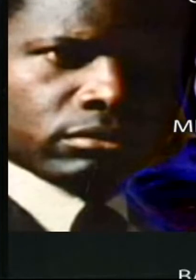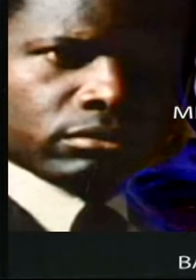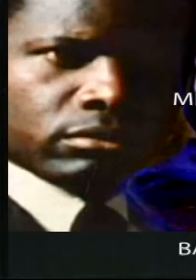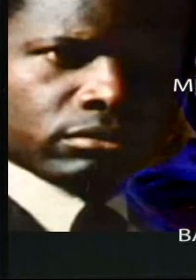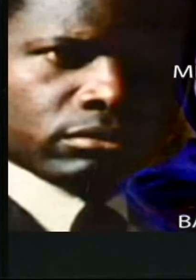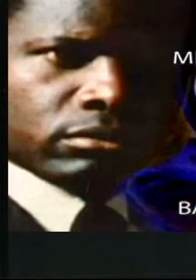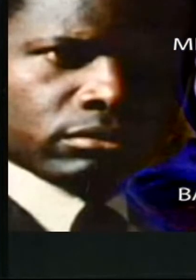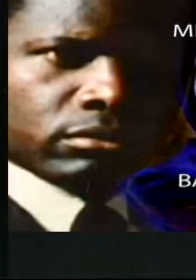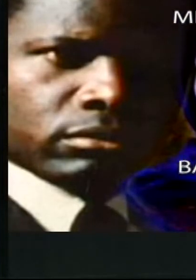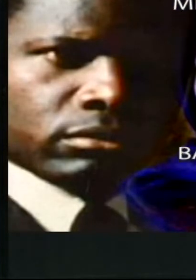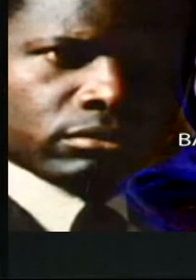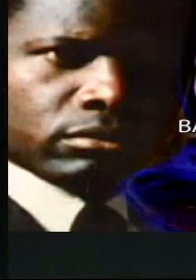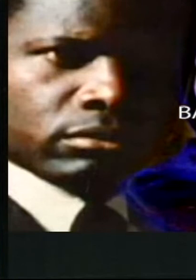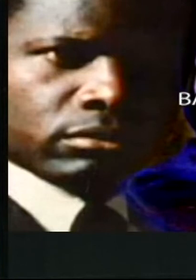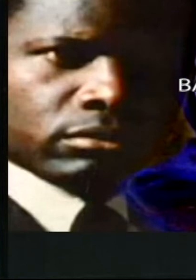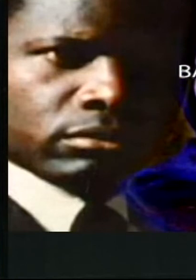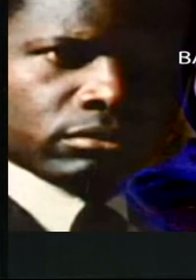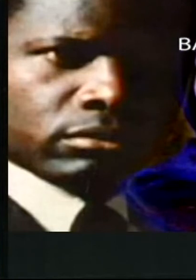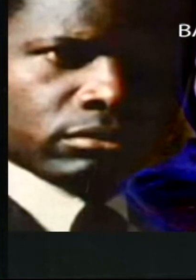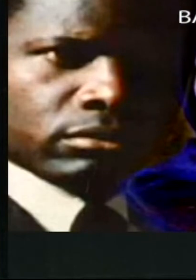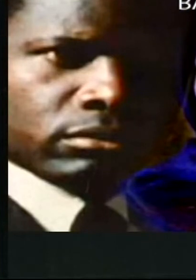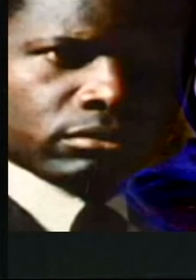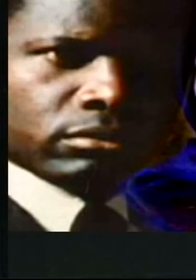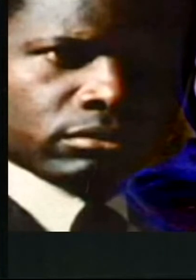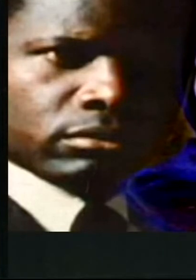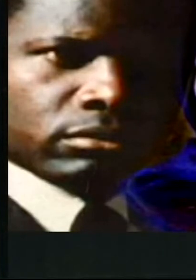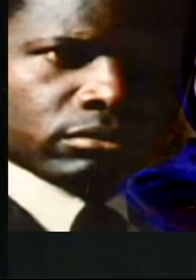place for my head is bending low.